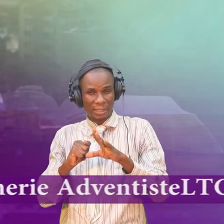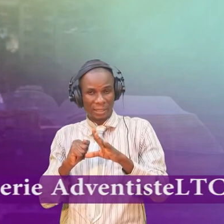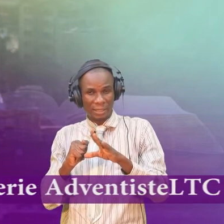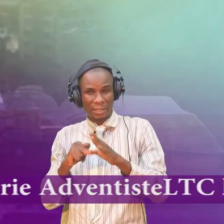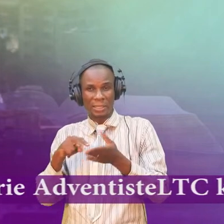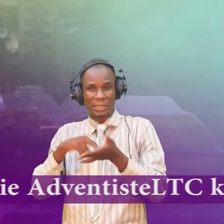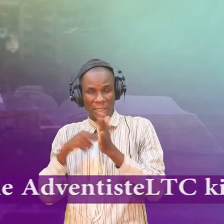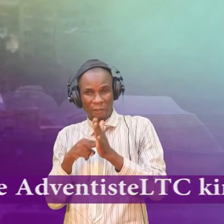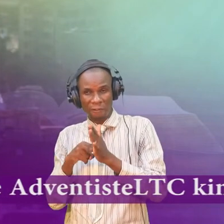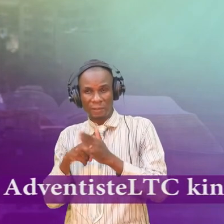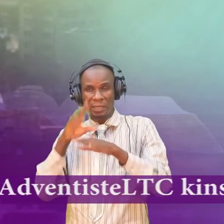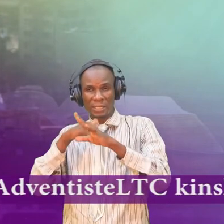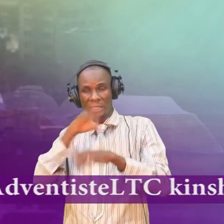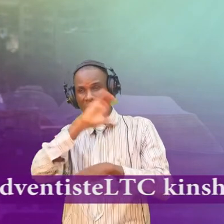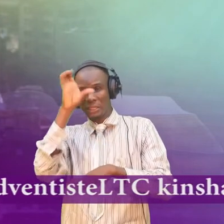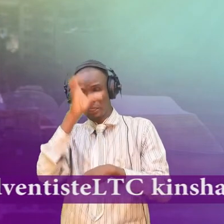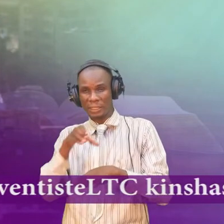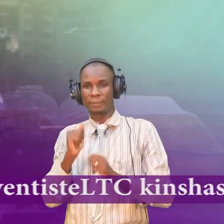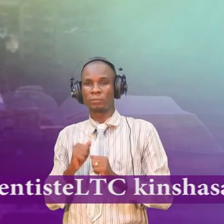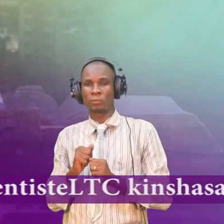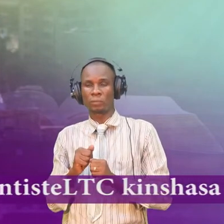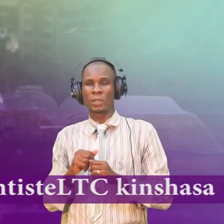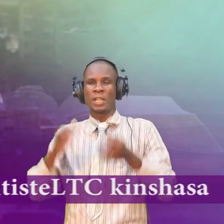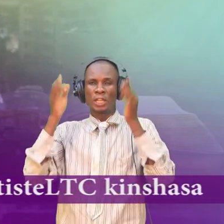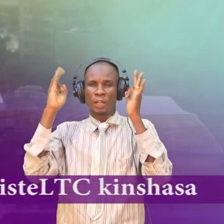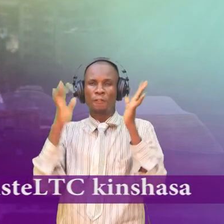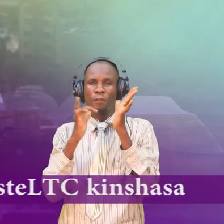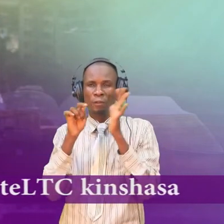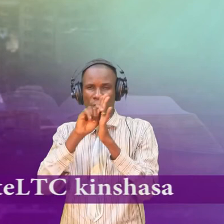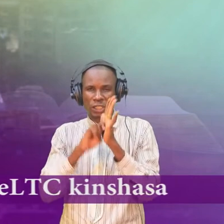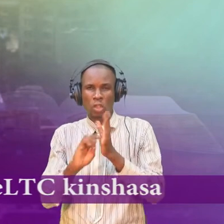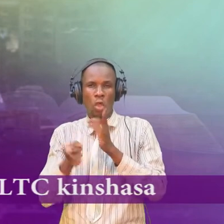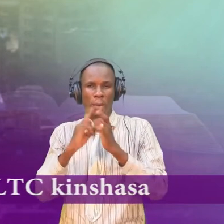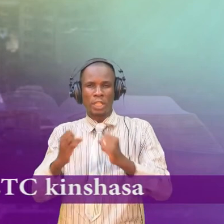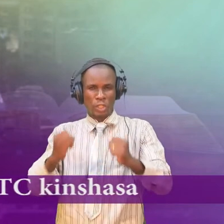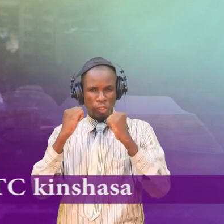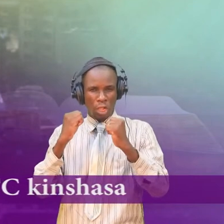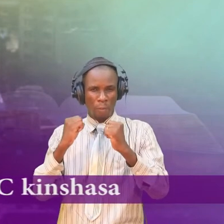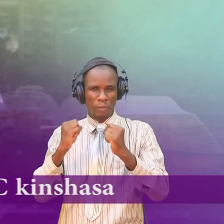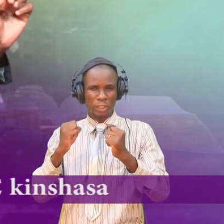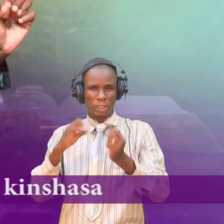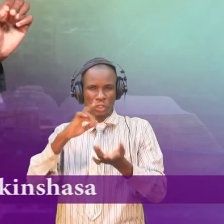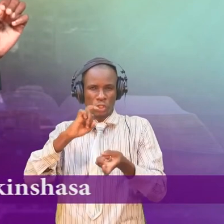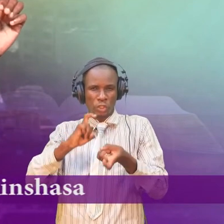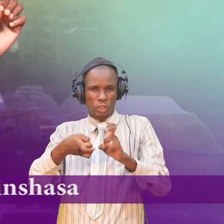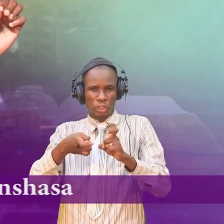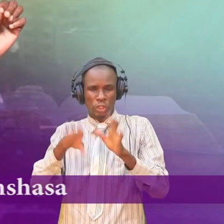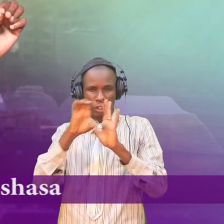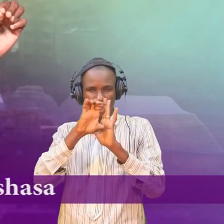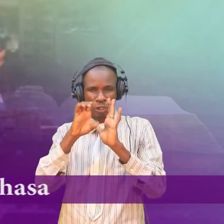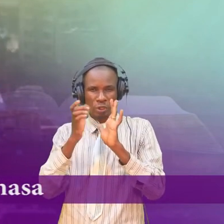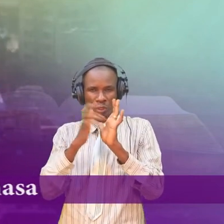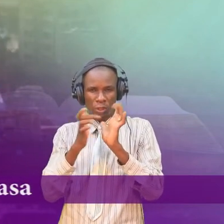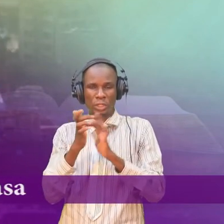ya Mungu. Neno la Mungu linasema damu ina uwezo ya kutusafisha kwa